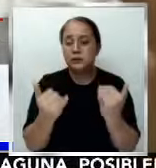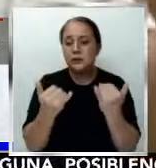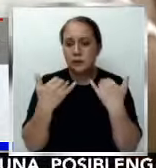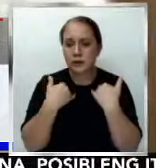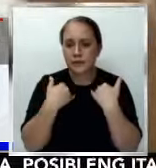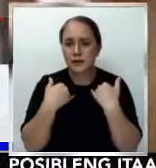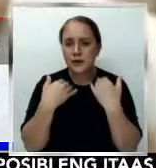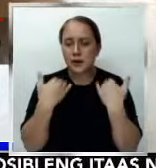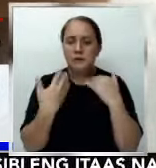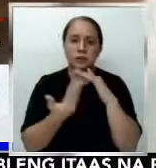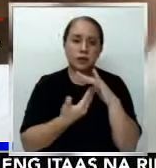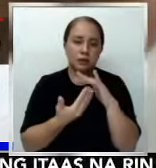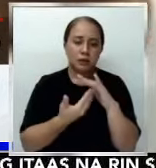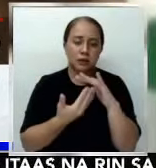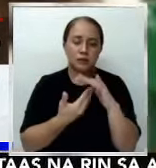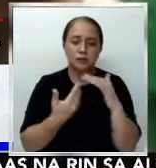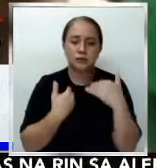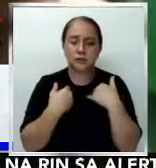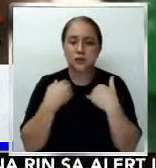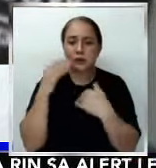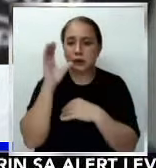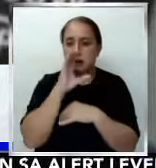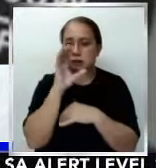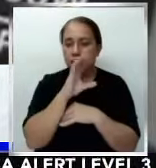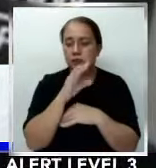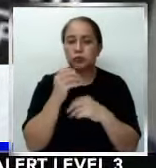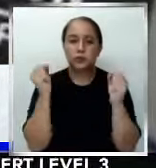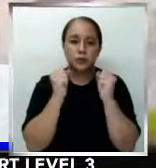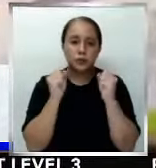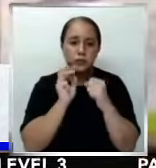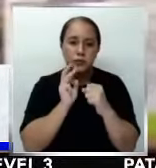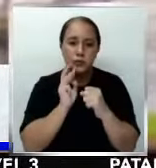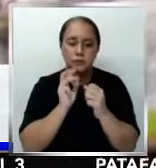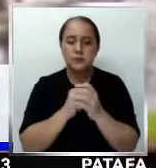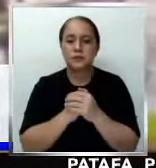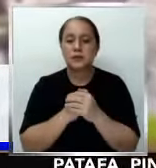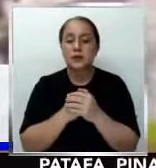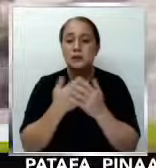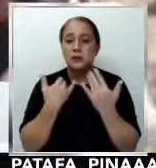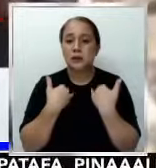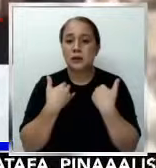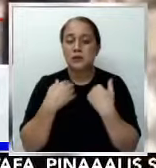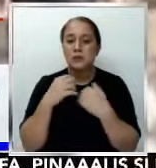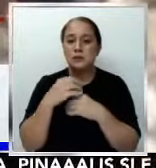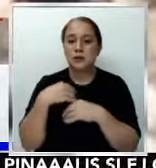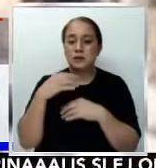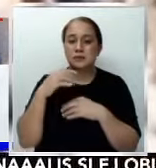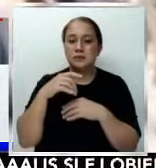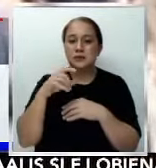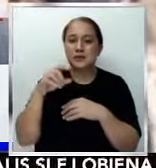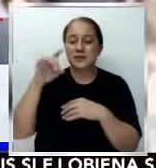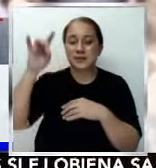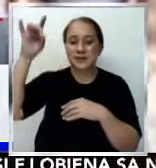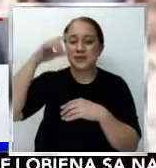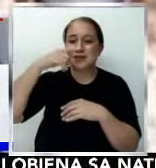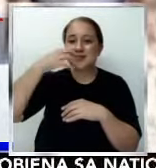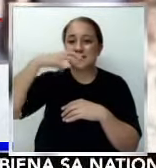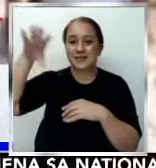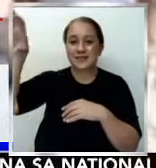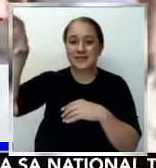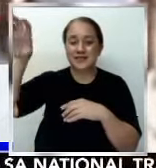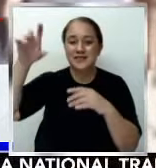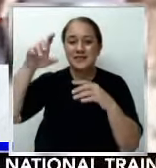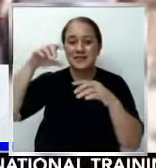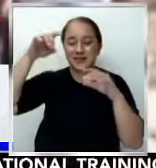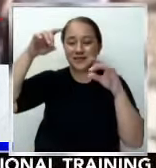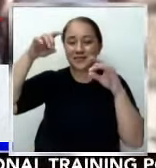customer na maghanap og bugnaw na tubig. Mabenta ngayon ang mga solar powered lights. Oh, pinaka importante gajud ang suga